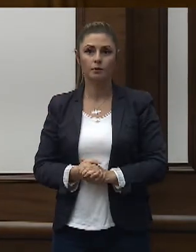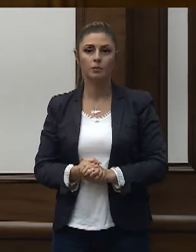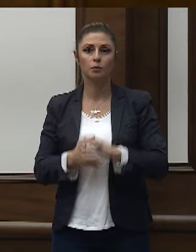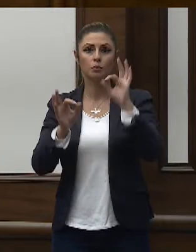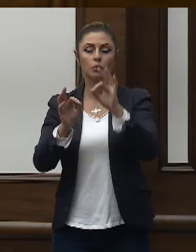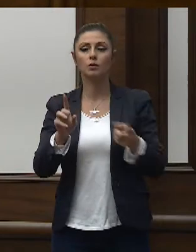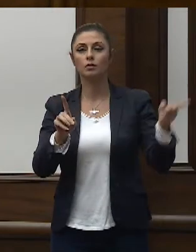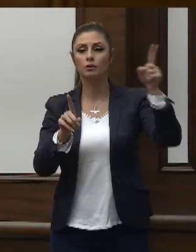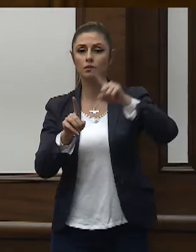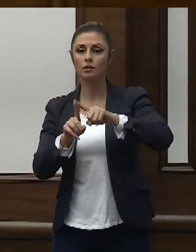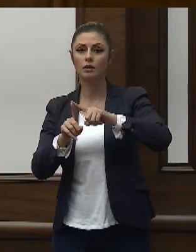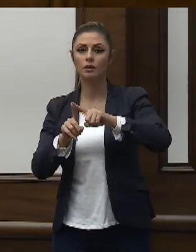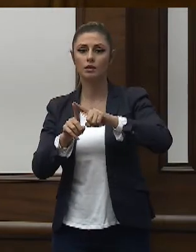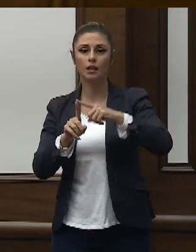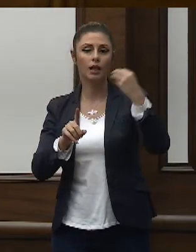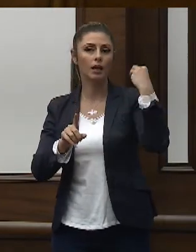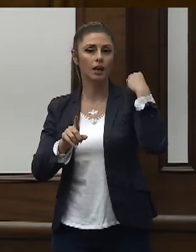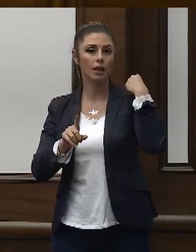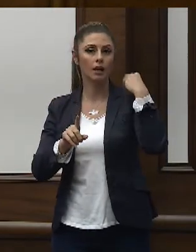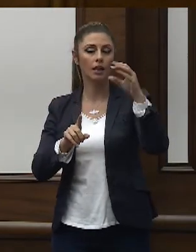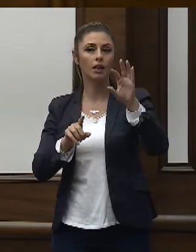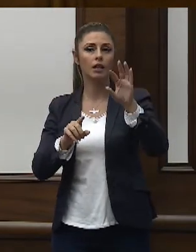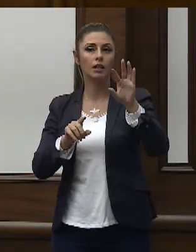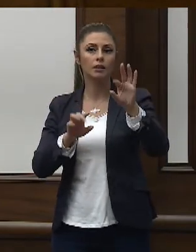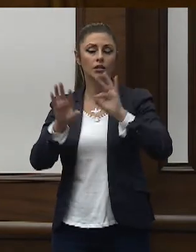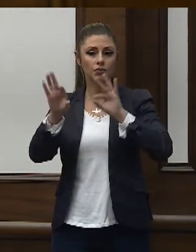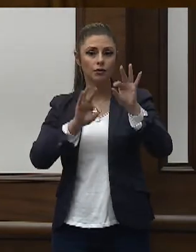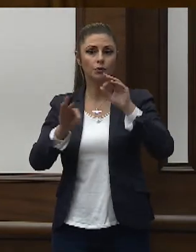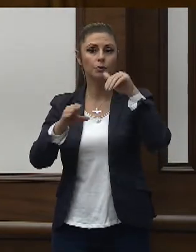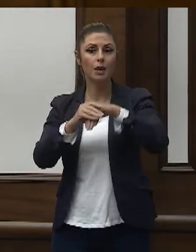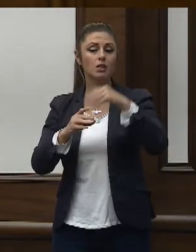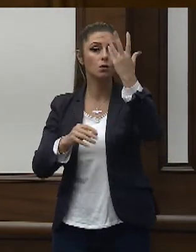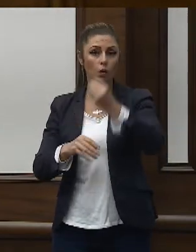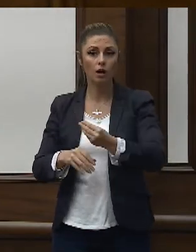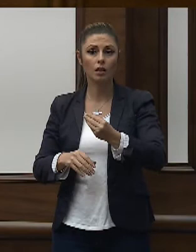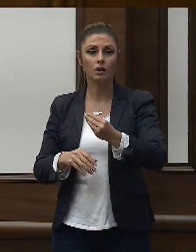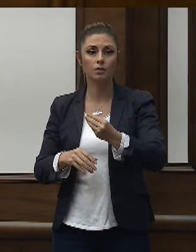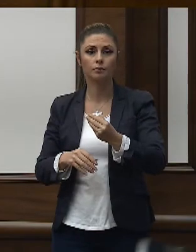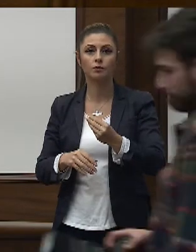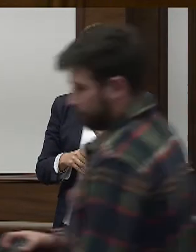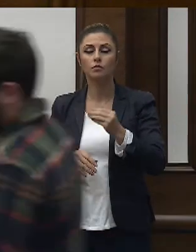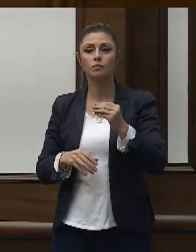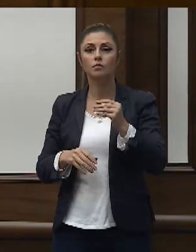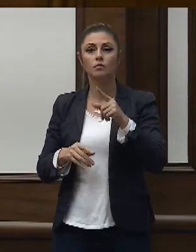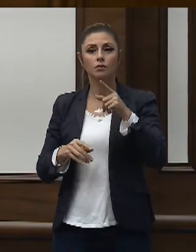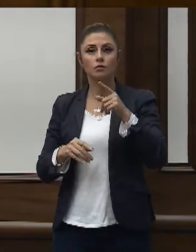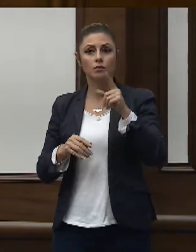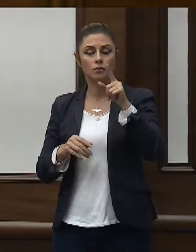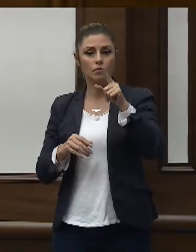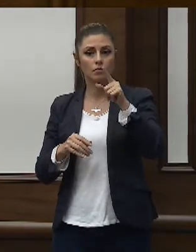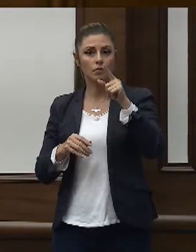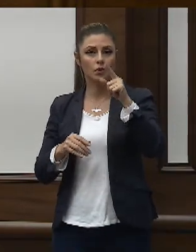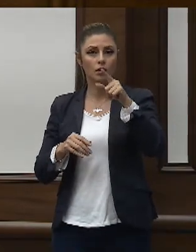Bugüne kadar yeni seçilmiş meclis olarak göstermiş olduğunuz uyumdan ötürü,